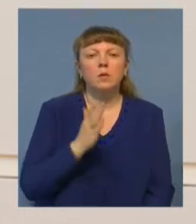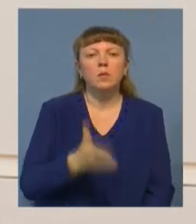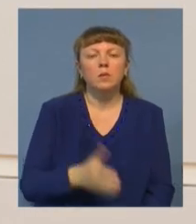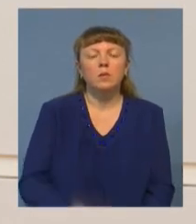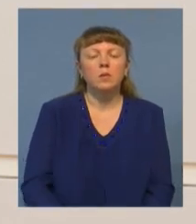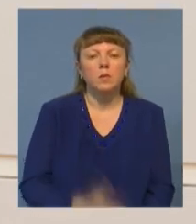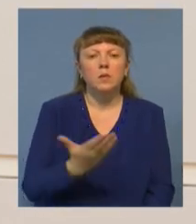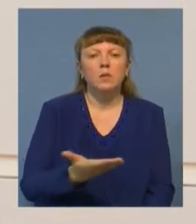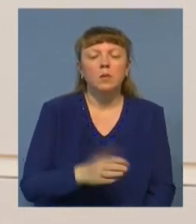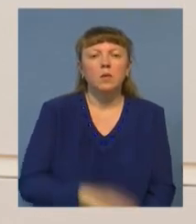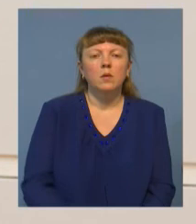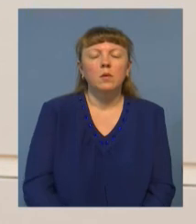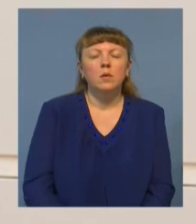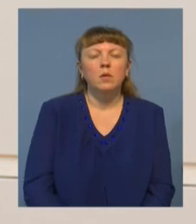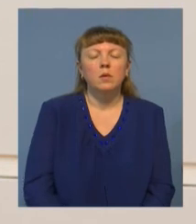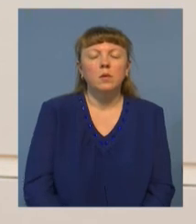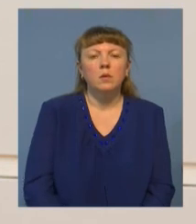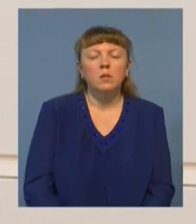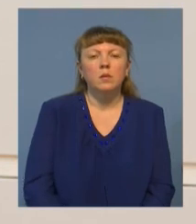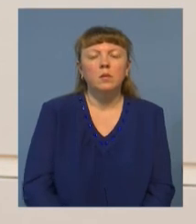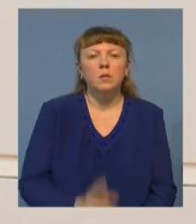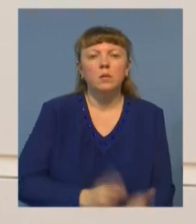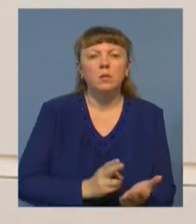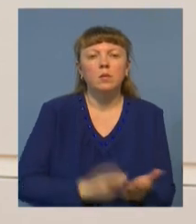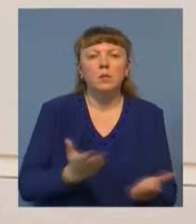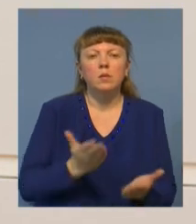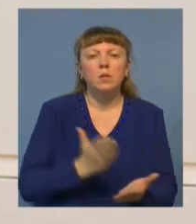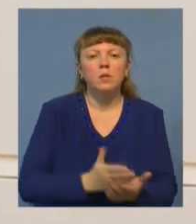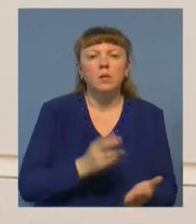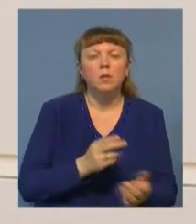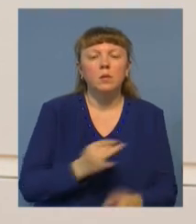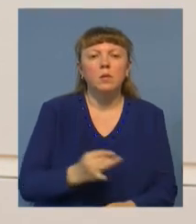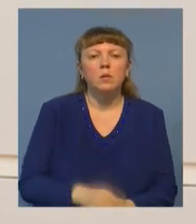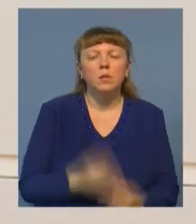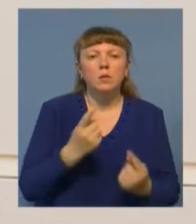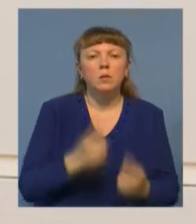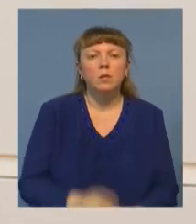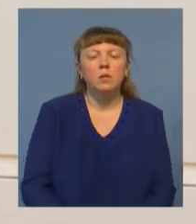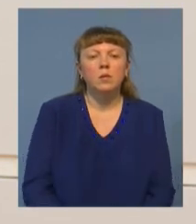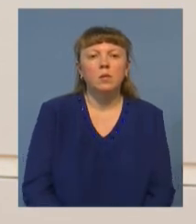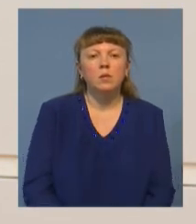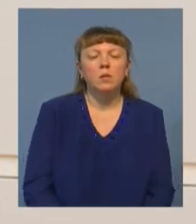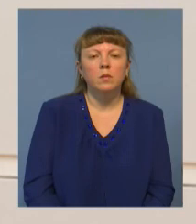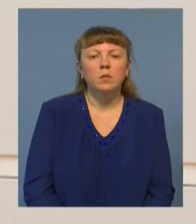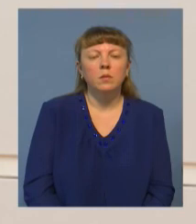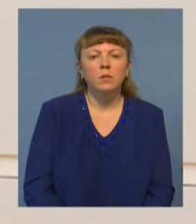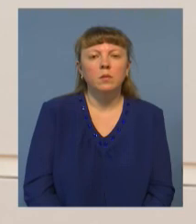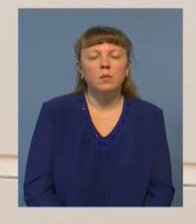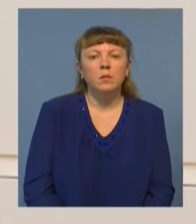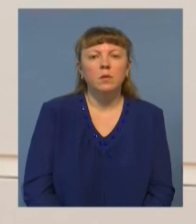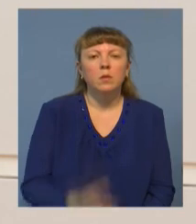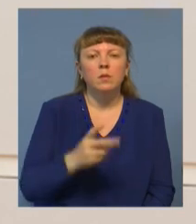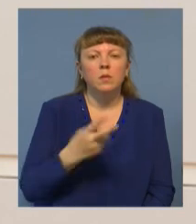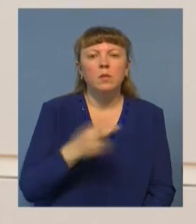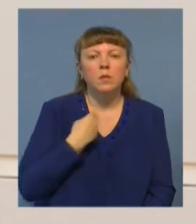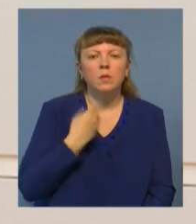цель подачи данного заявления и доказательства, какие имеются доказательства. Особенности доказывания данной категории. По данной категории